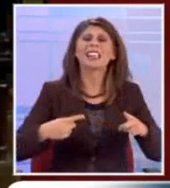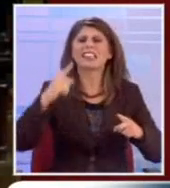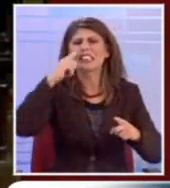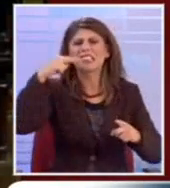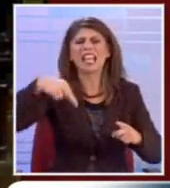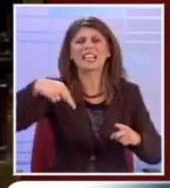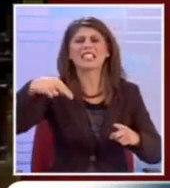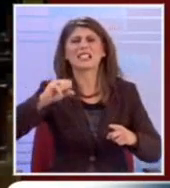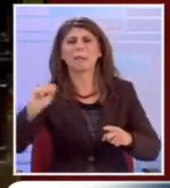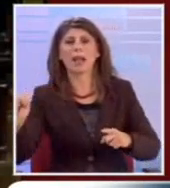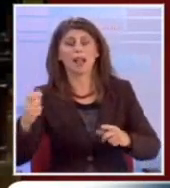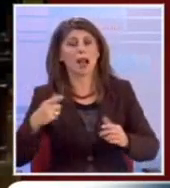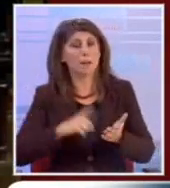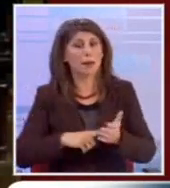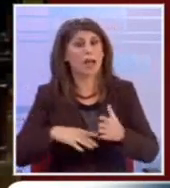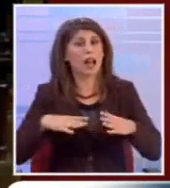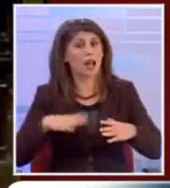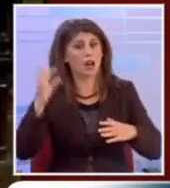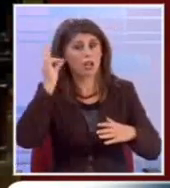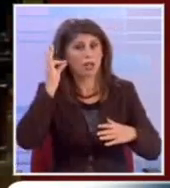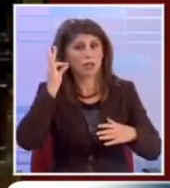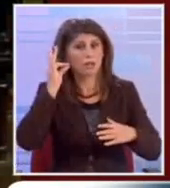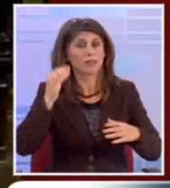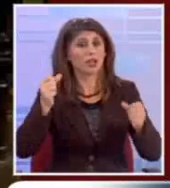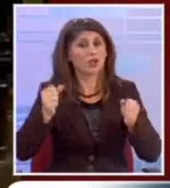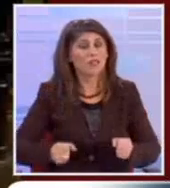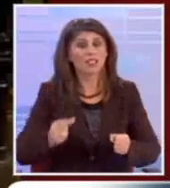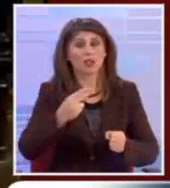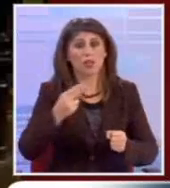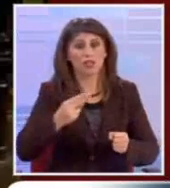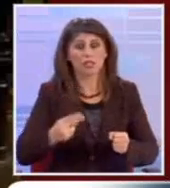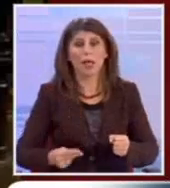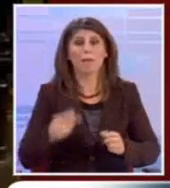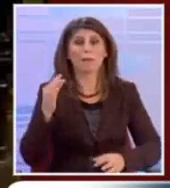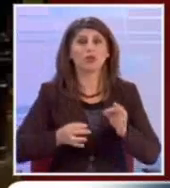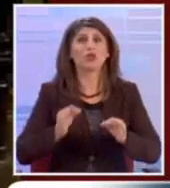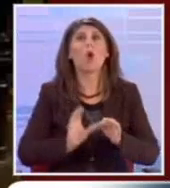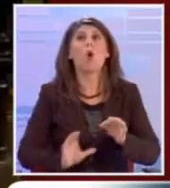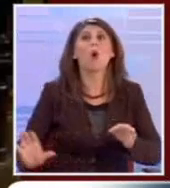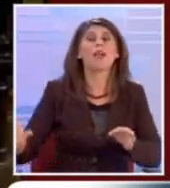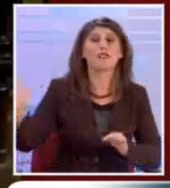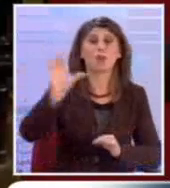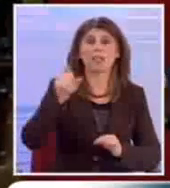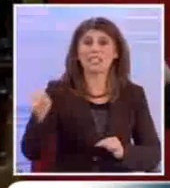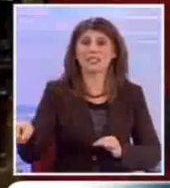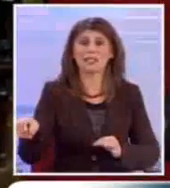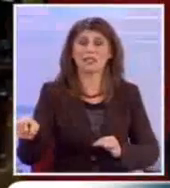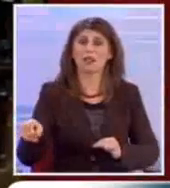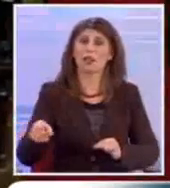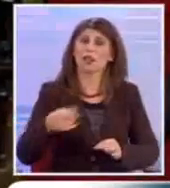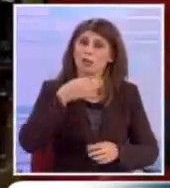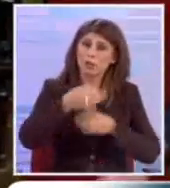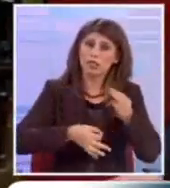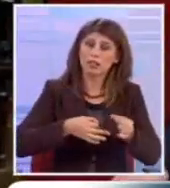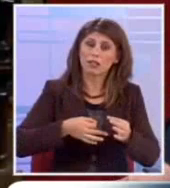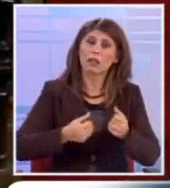πρέπει να έχει μια χαλάρωση η Γαλλία και στο βασικό ζήτημα που συζητάει όλη η Ευρώπη εσείς πήρατε θέση